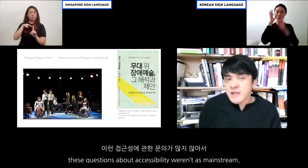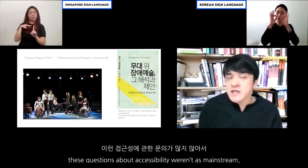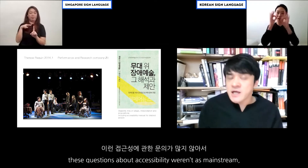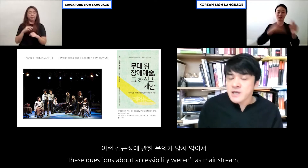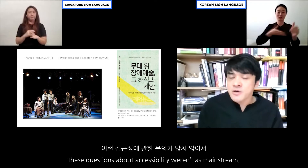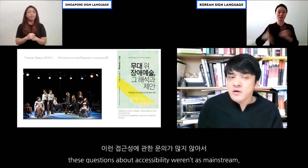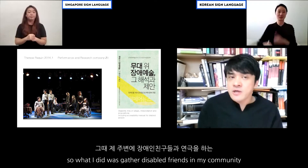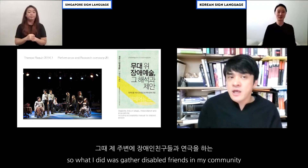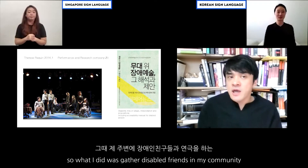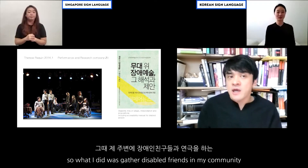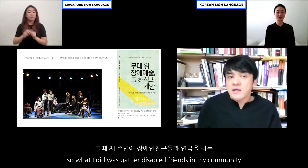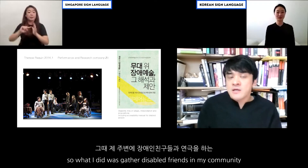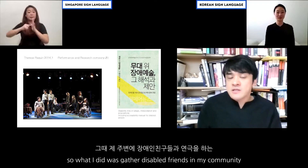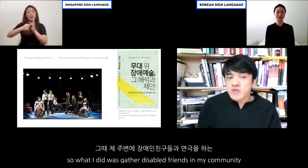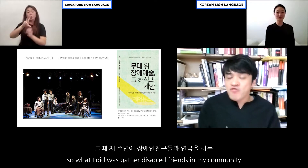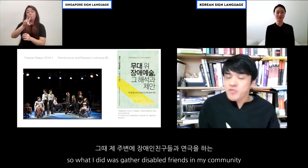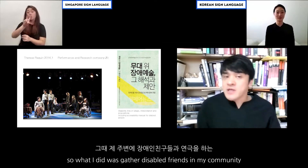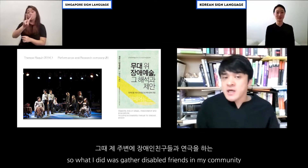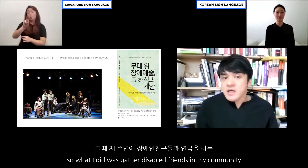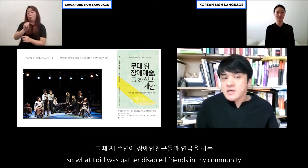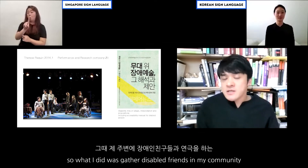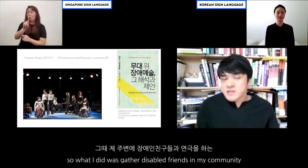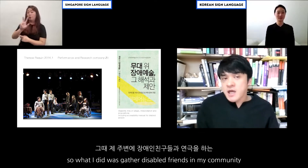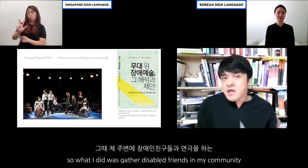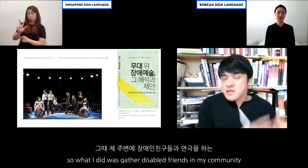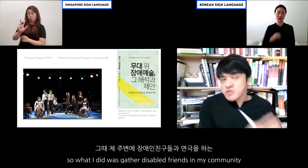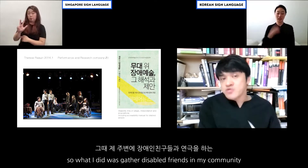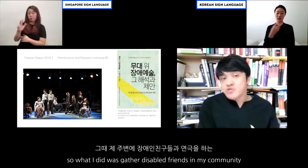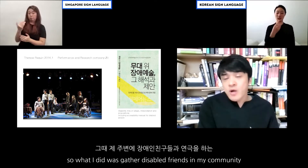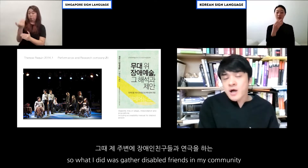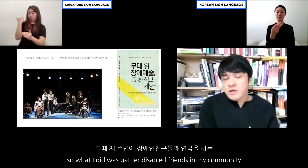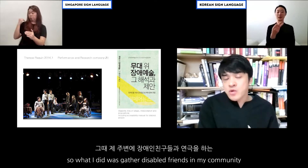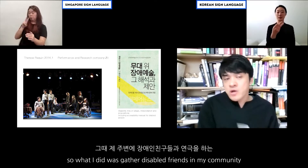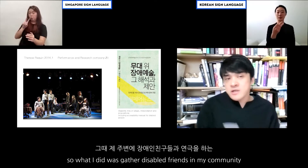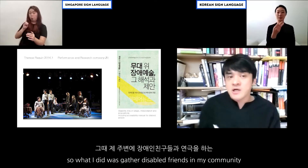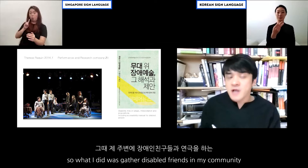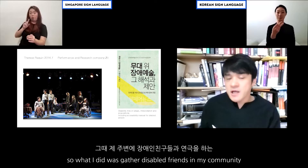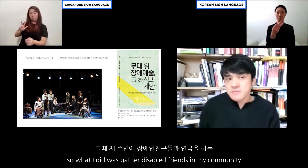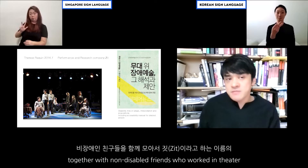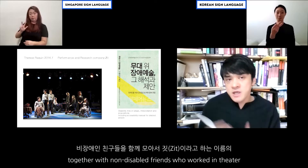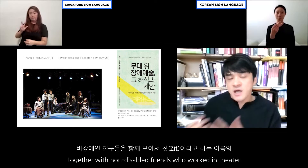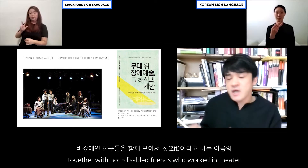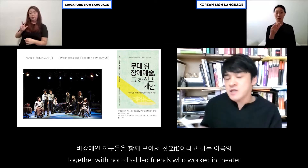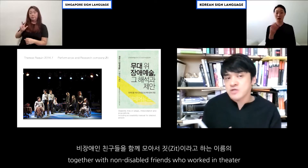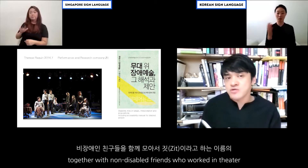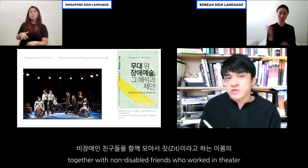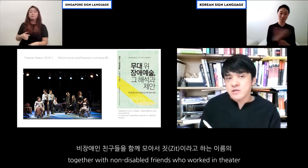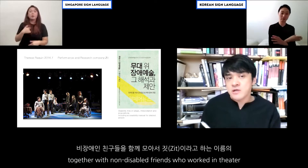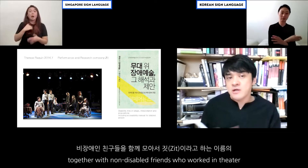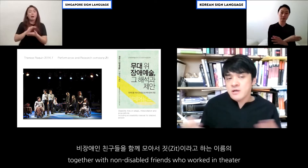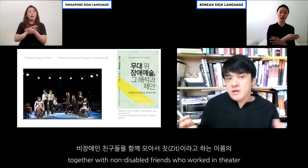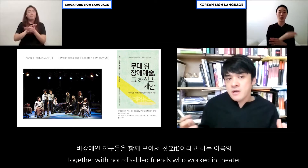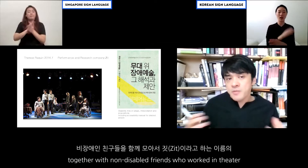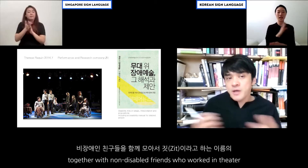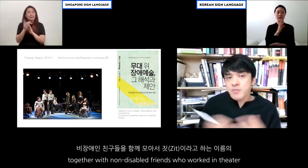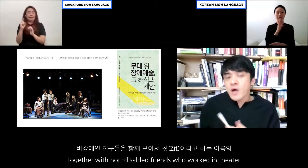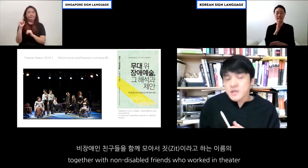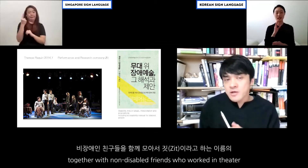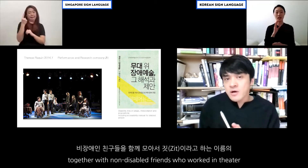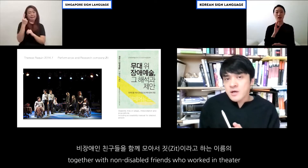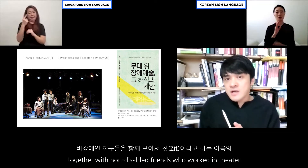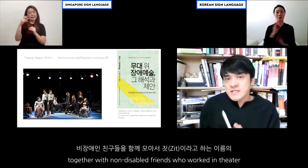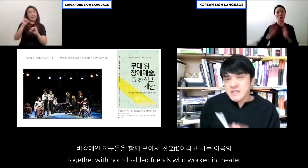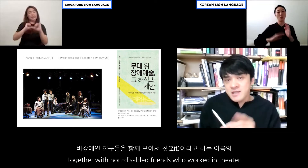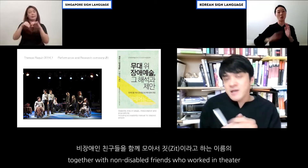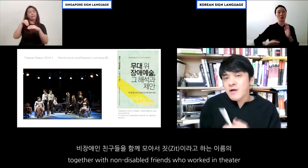논의가 많지 않아서 그때 제 주변에 개인 친구들과 또 연극을 하는 비장애인 친구들을 함께